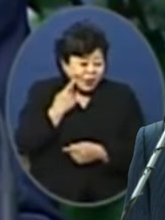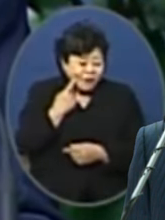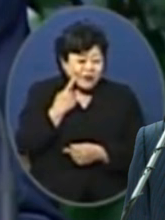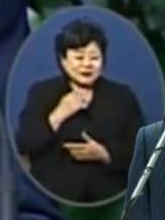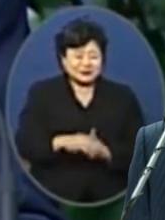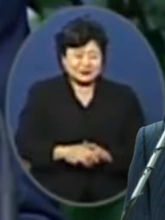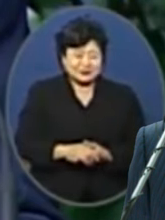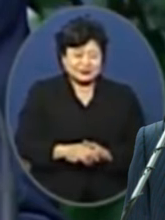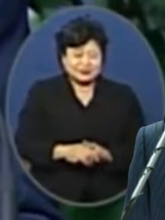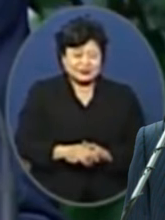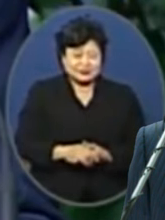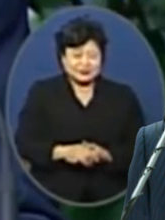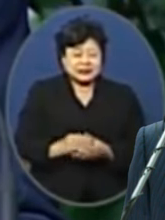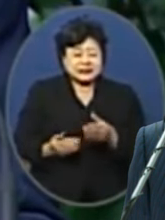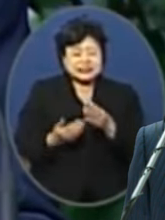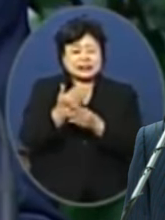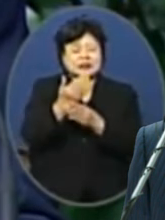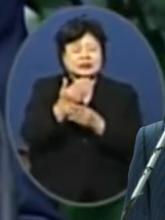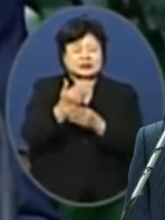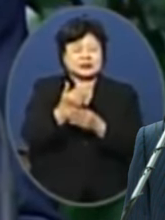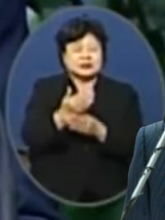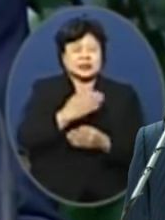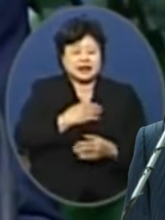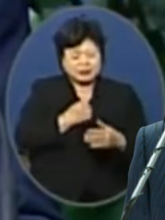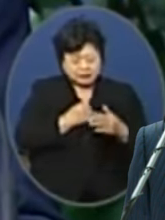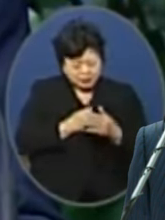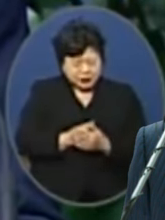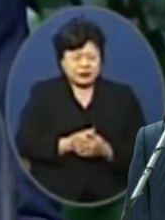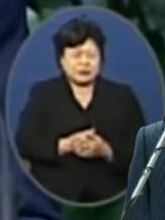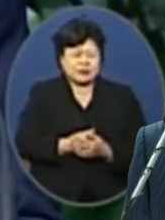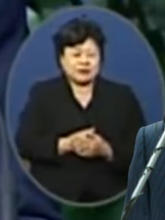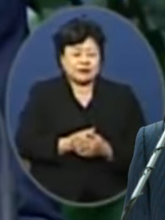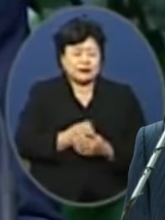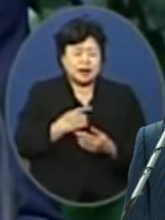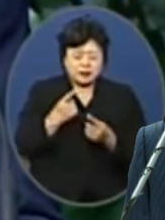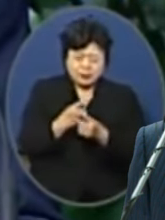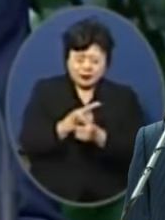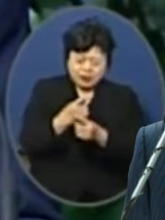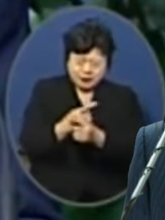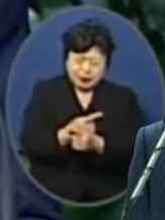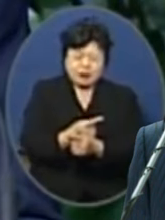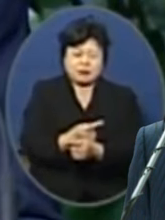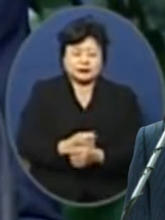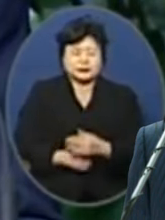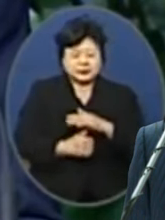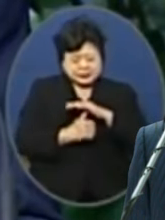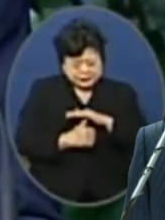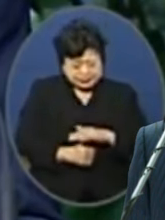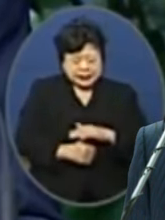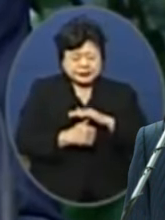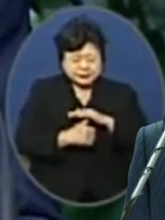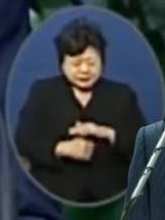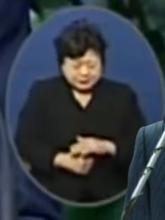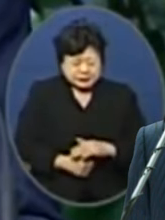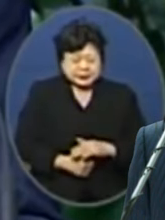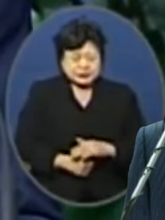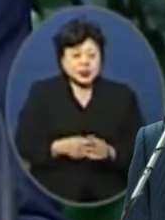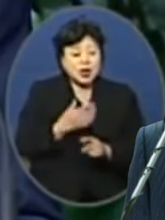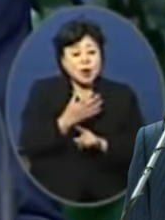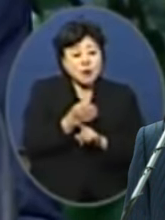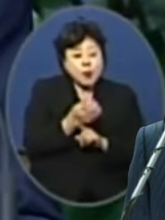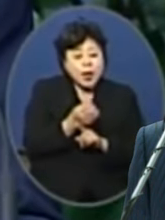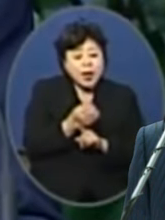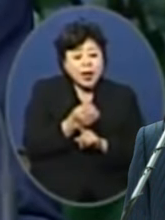것은 무슨 일이 생겼는지 내 탓이라고 하고 내가 깨어지고 내가 참는 것 이것이 보배인